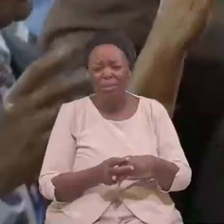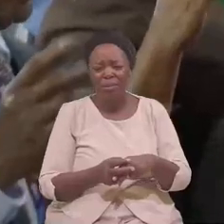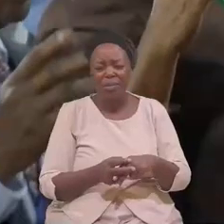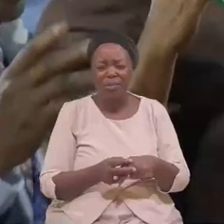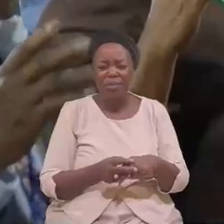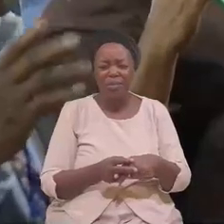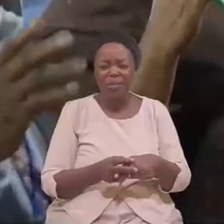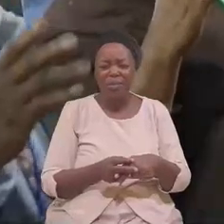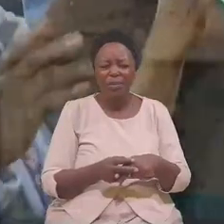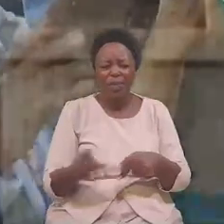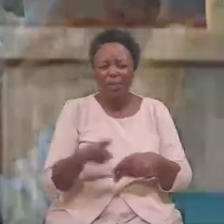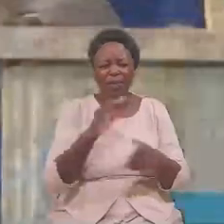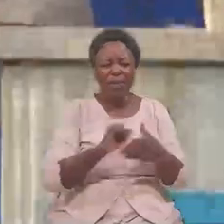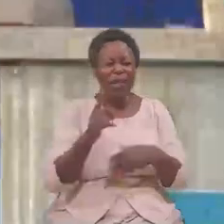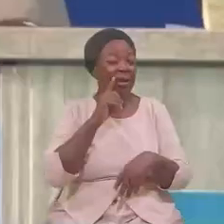Ceux qui sont sourds et muets,